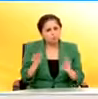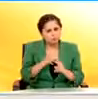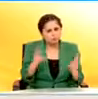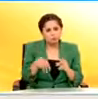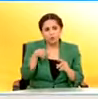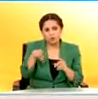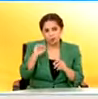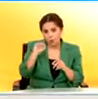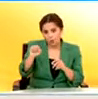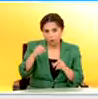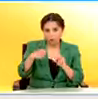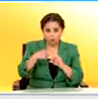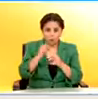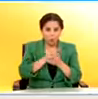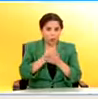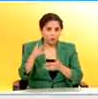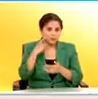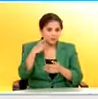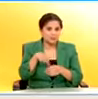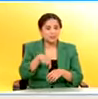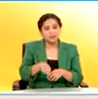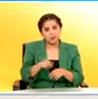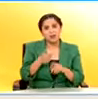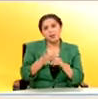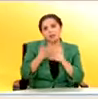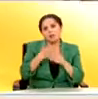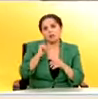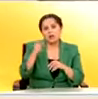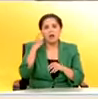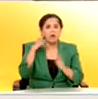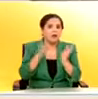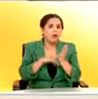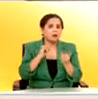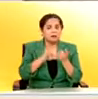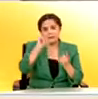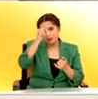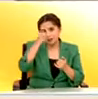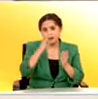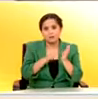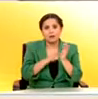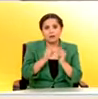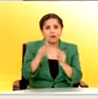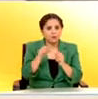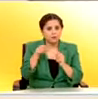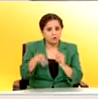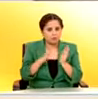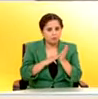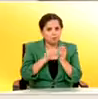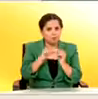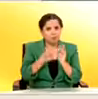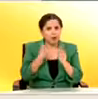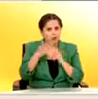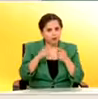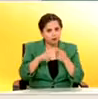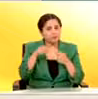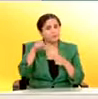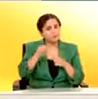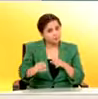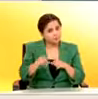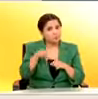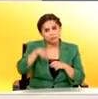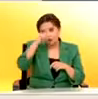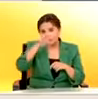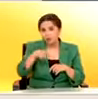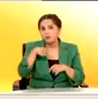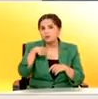के आईएनएस द्रोणाचार्य में इंडियन नेवल मैरीटाइम म्यूजियम है। यहाँ हमारे देश की